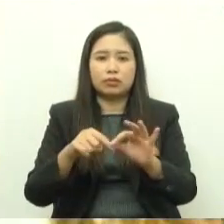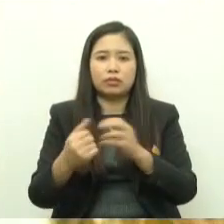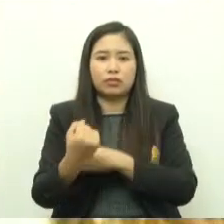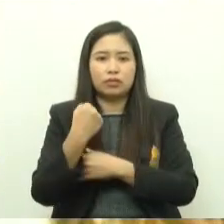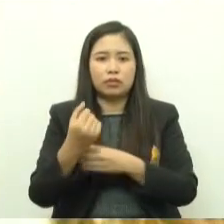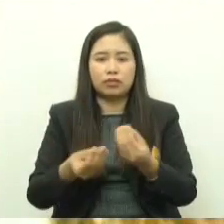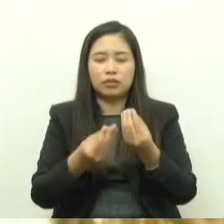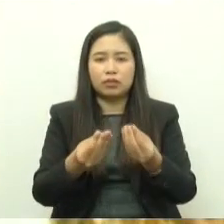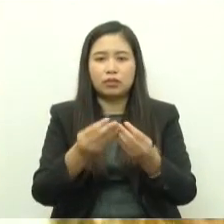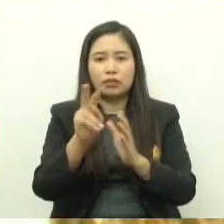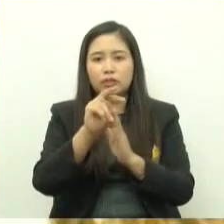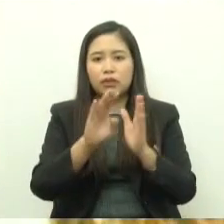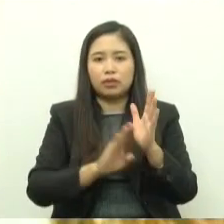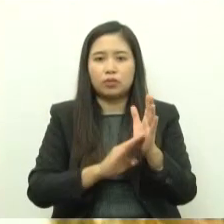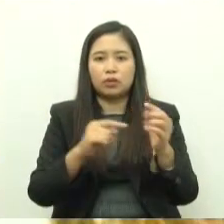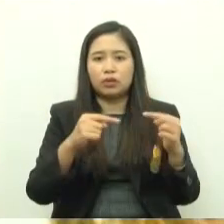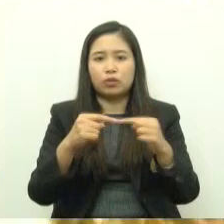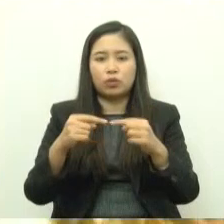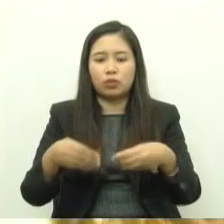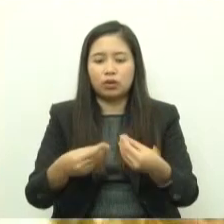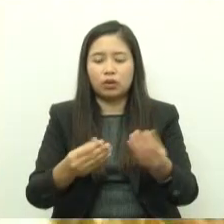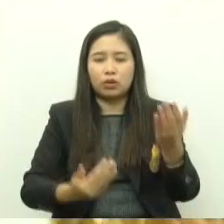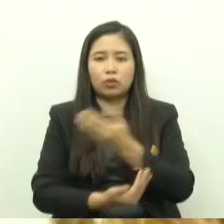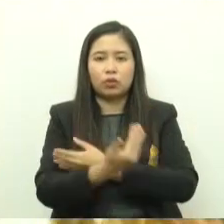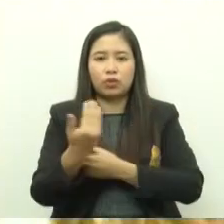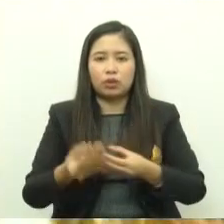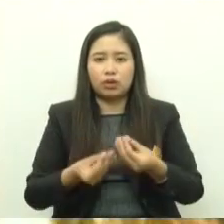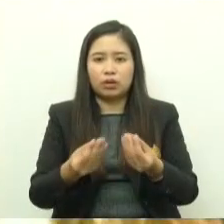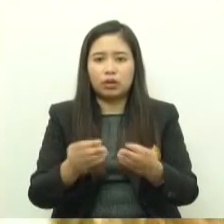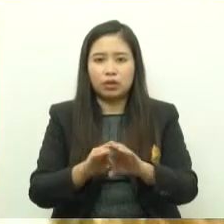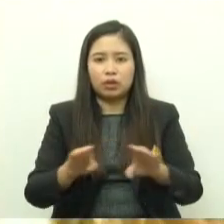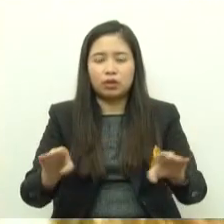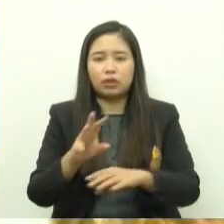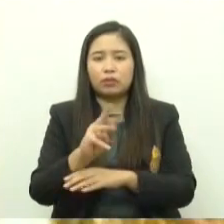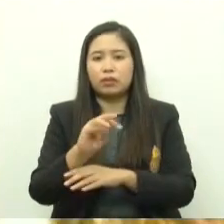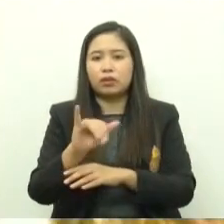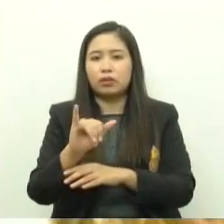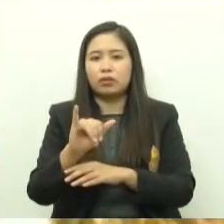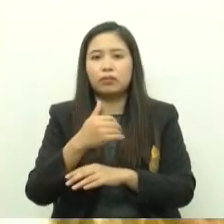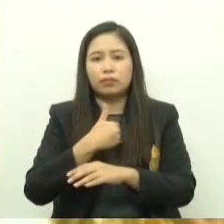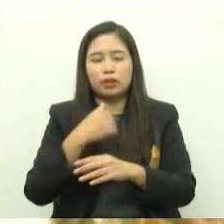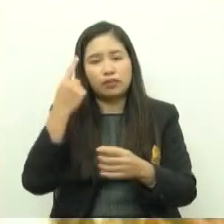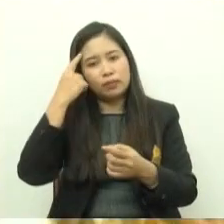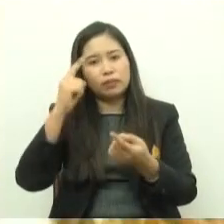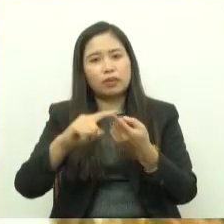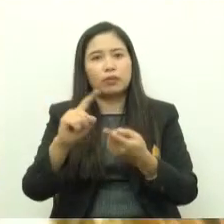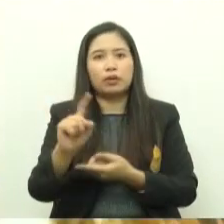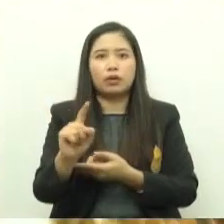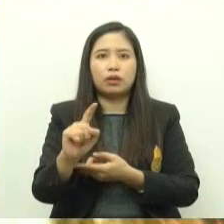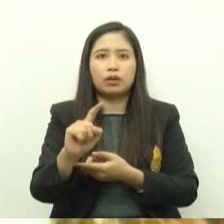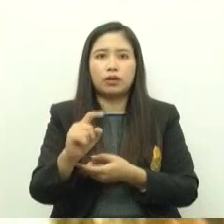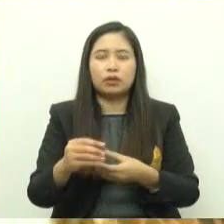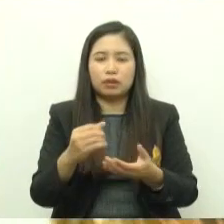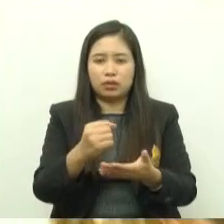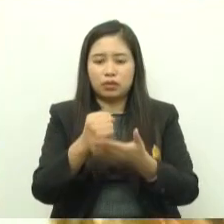นโยบายก็คือการจัดการศึกษาเพื่อให้โอกาสกับนักเรียนซึ่งนักเรียนมัธยมศึกษาแล้วเนี่ยมีเป้าหมายเพื่อการทำงานเพื่อการมี